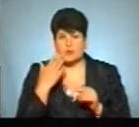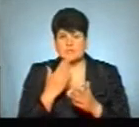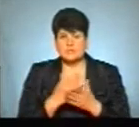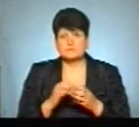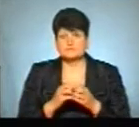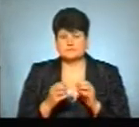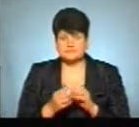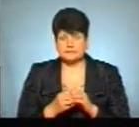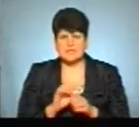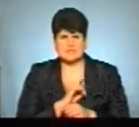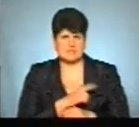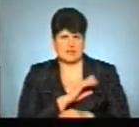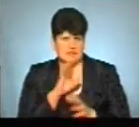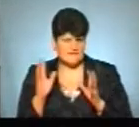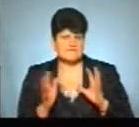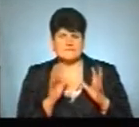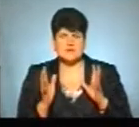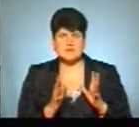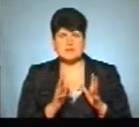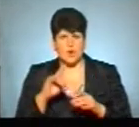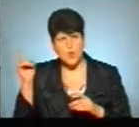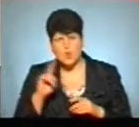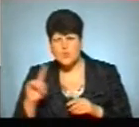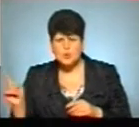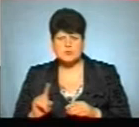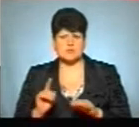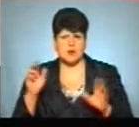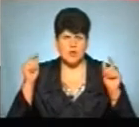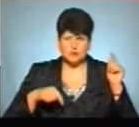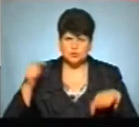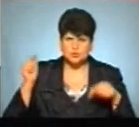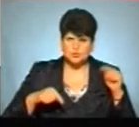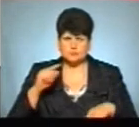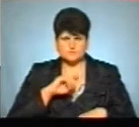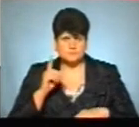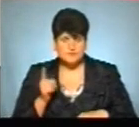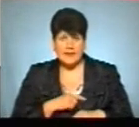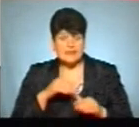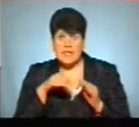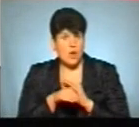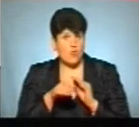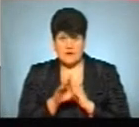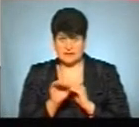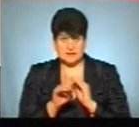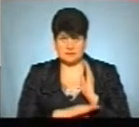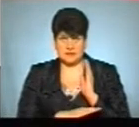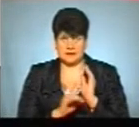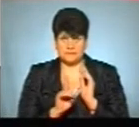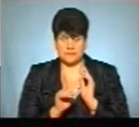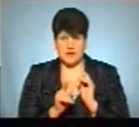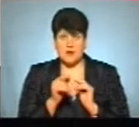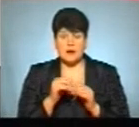загрози, сильний вітер, буревій, або гроза, або дощ, злива, не ховатися під тими деревами, навпаки,